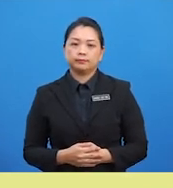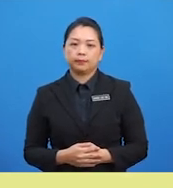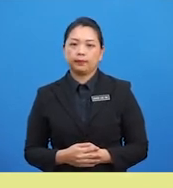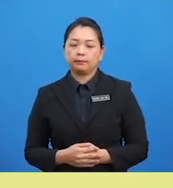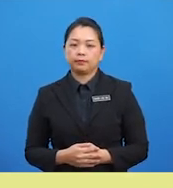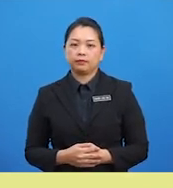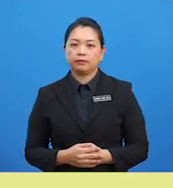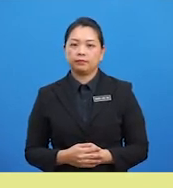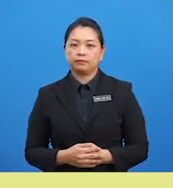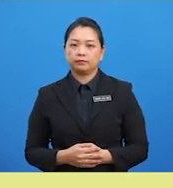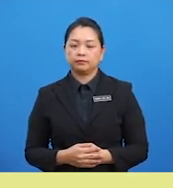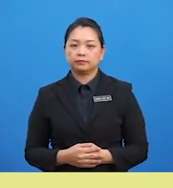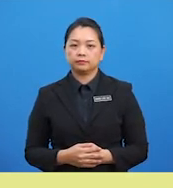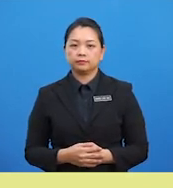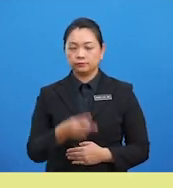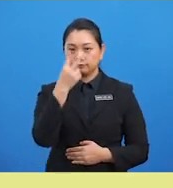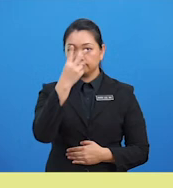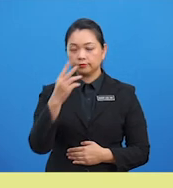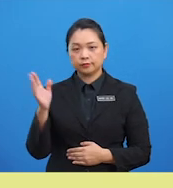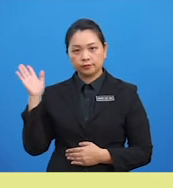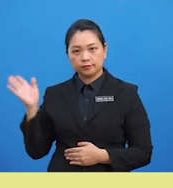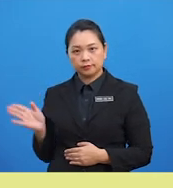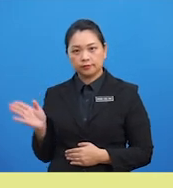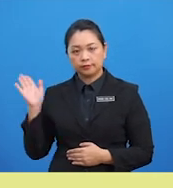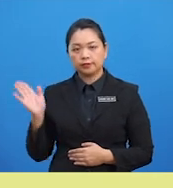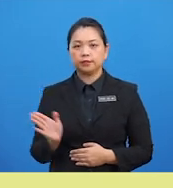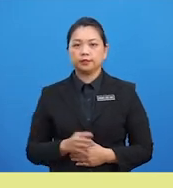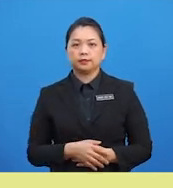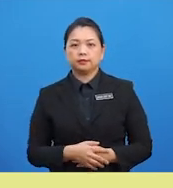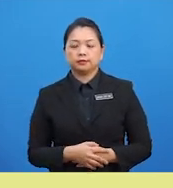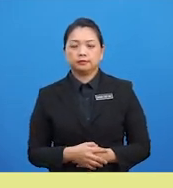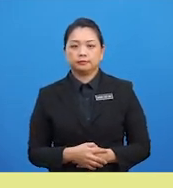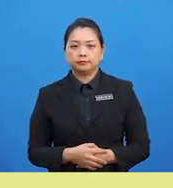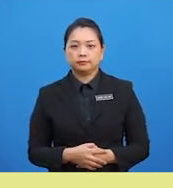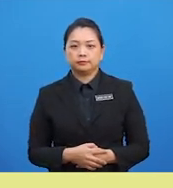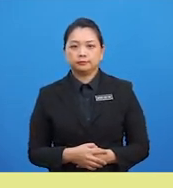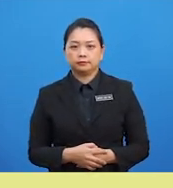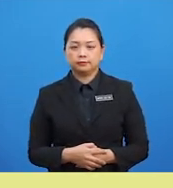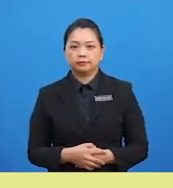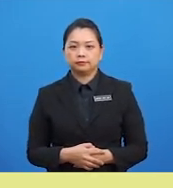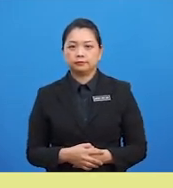Baiklah, murid-murid boleh melihat contoh berikut.